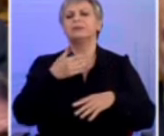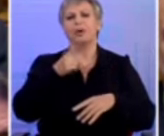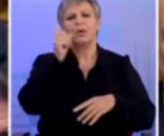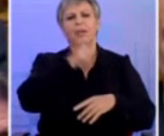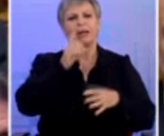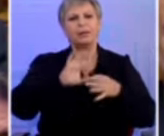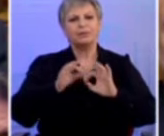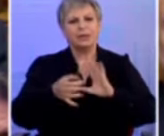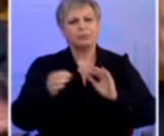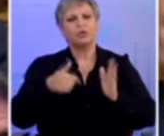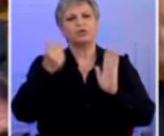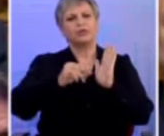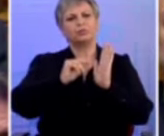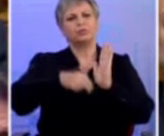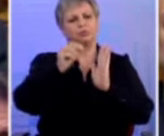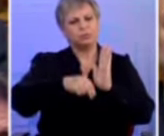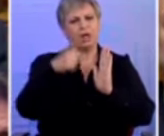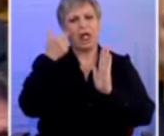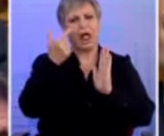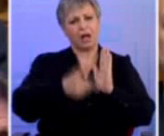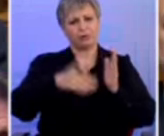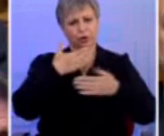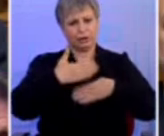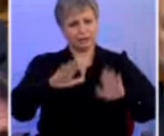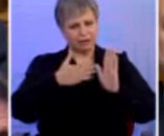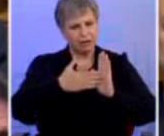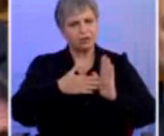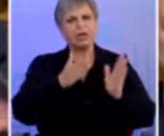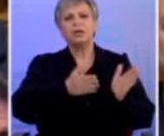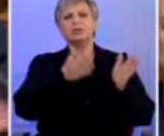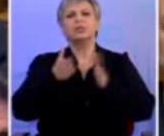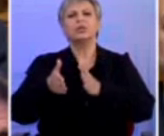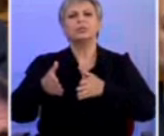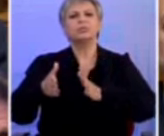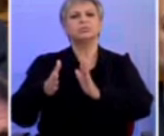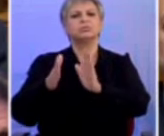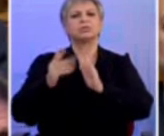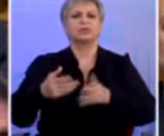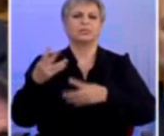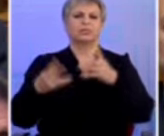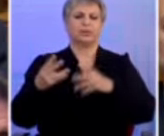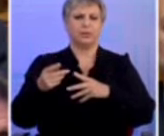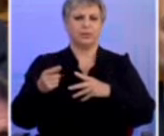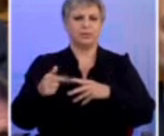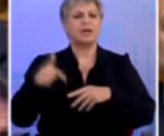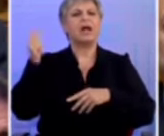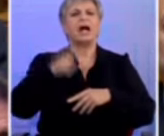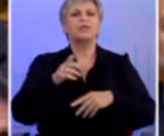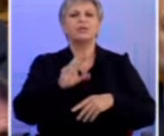από το μνημόνιο και μπαίναμε σε πιστωτική γραμμή ήταν αντίστοιχου μεγέθους παραμυθία με το success story.